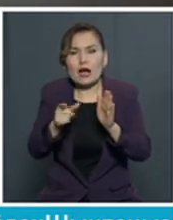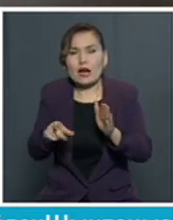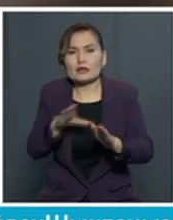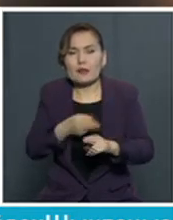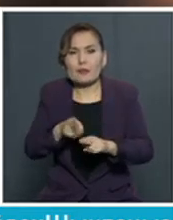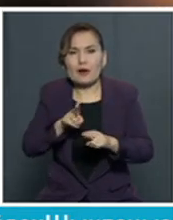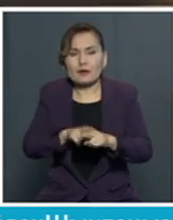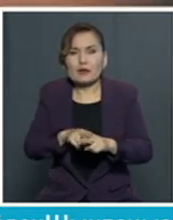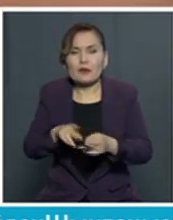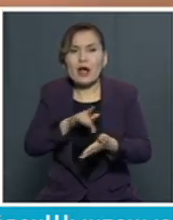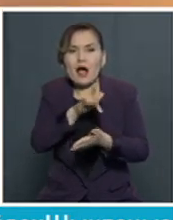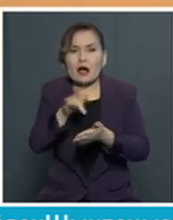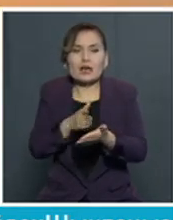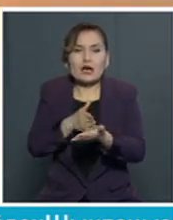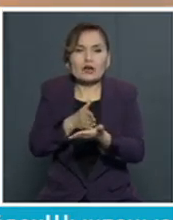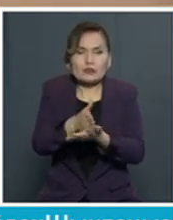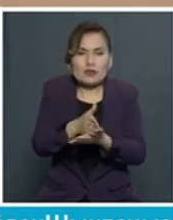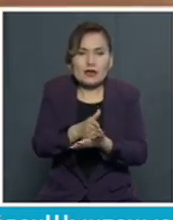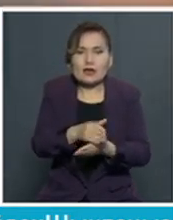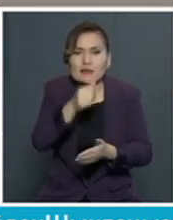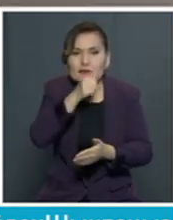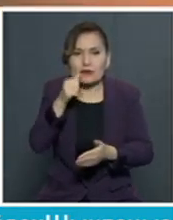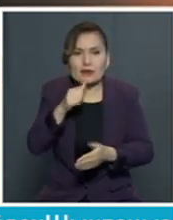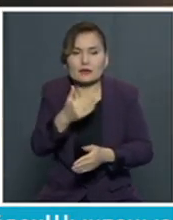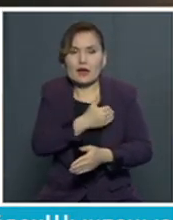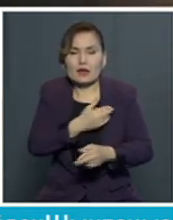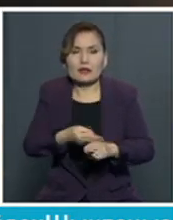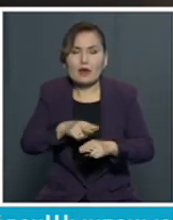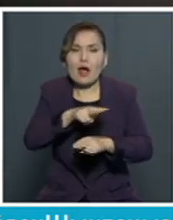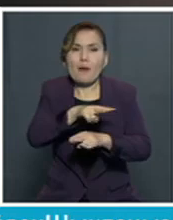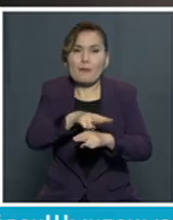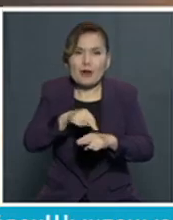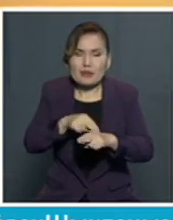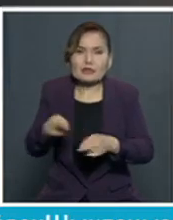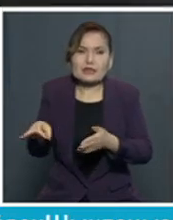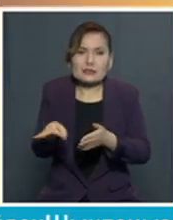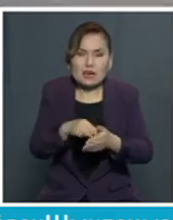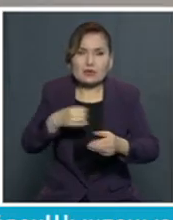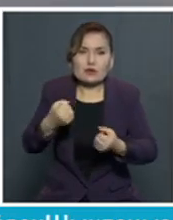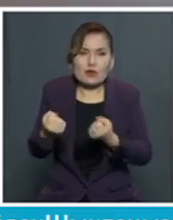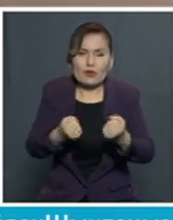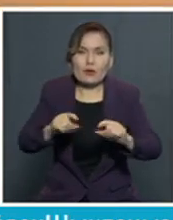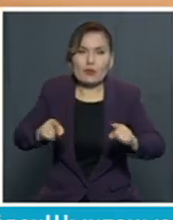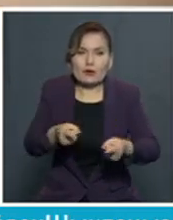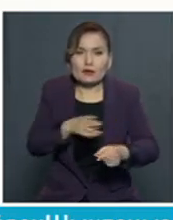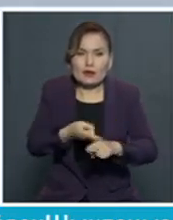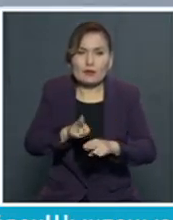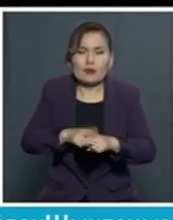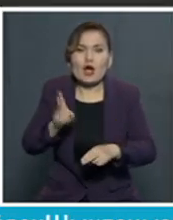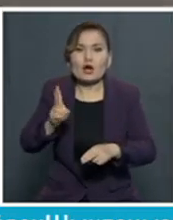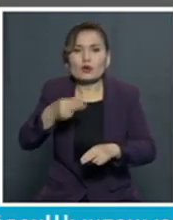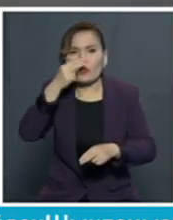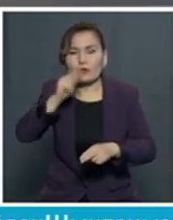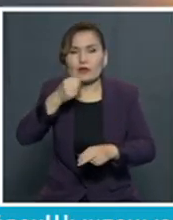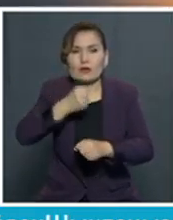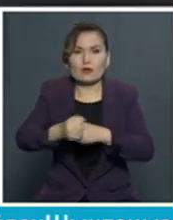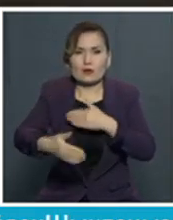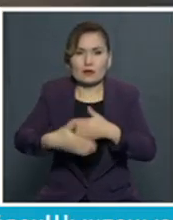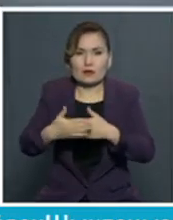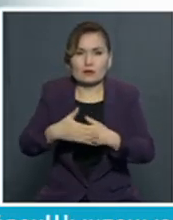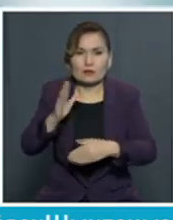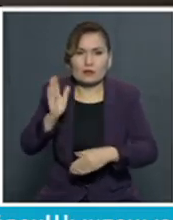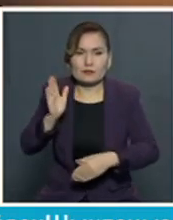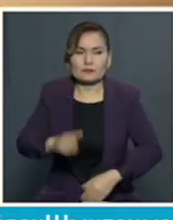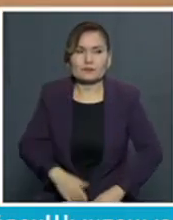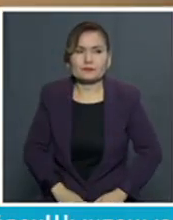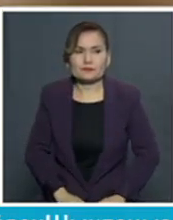қалаға кіруге әрекеттеніпті. Күдіктілер полиция басқармасына жеткізілді. Барлығы да тиісті әкімшілік жауапкершілікке тартылады, дейді полиция